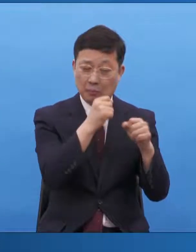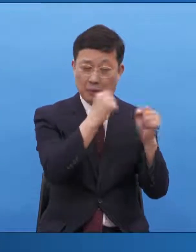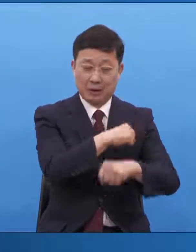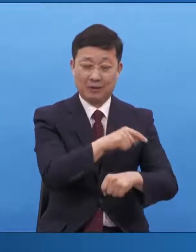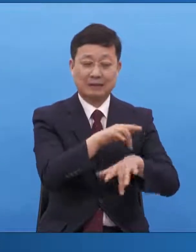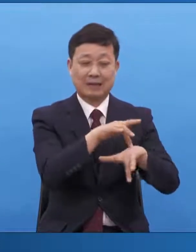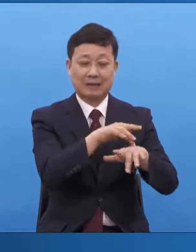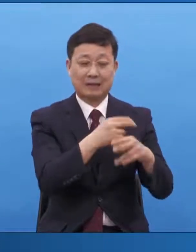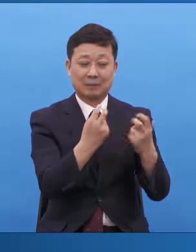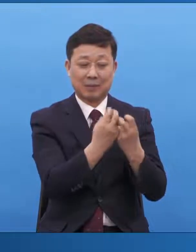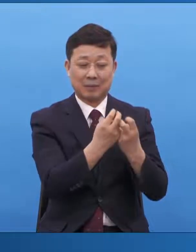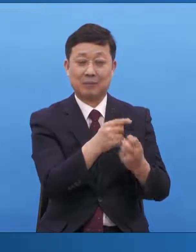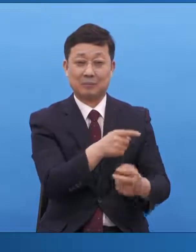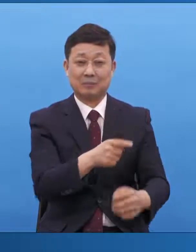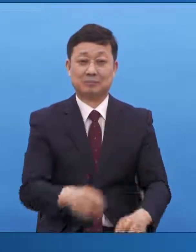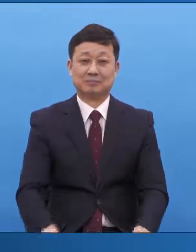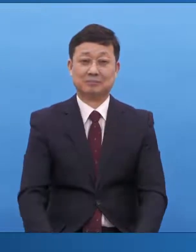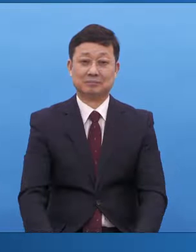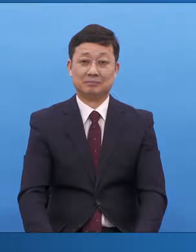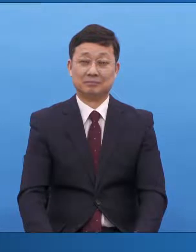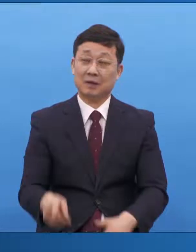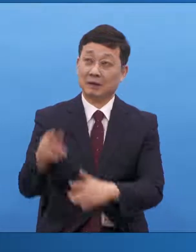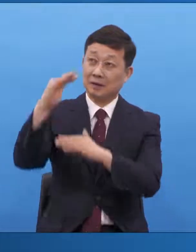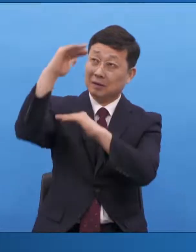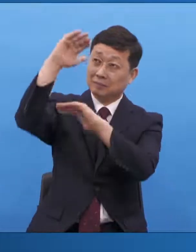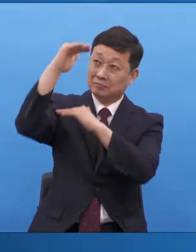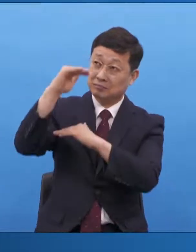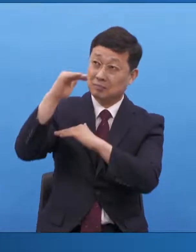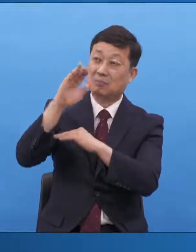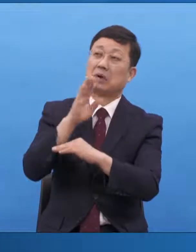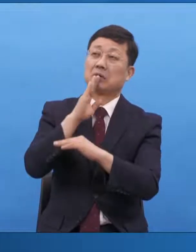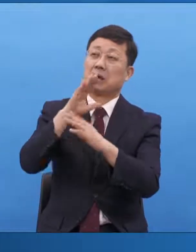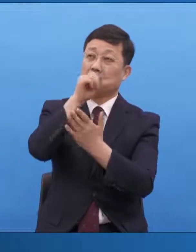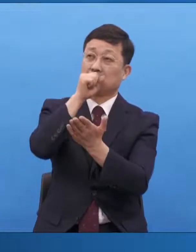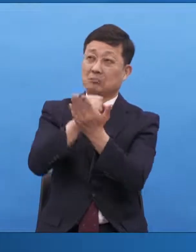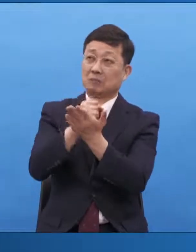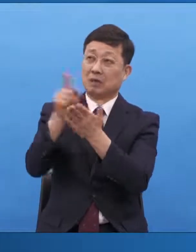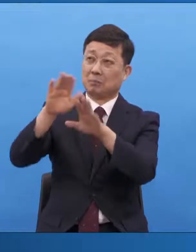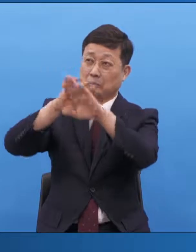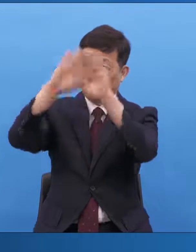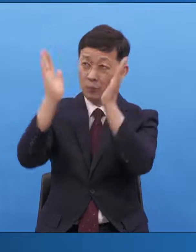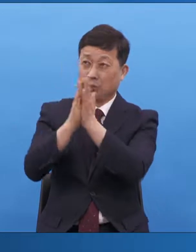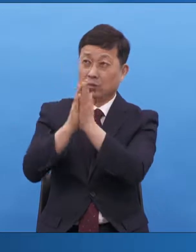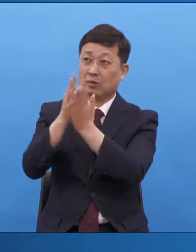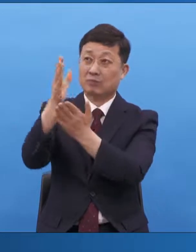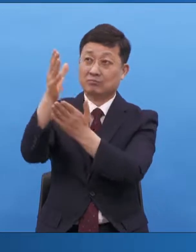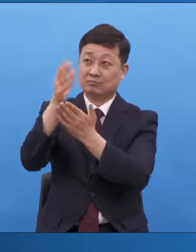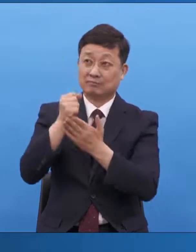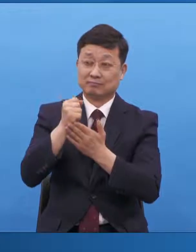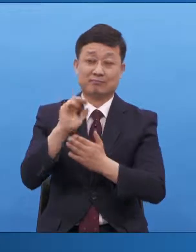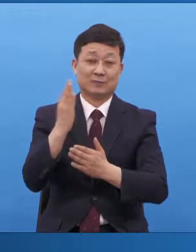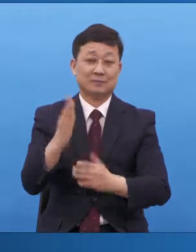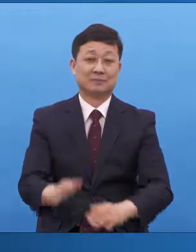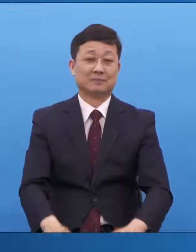you. 어떻습니까? What do you think? 이게 답니다. This is everything.